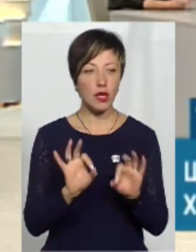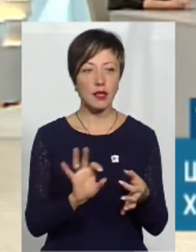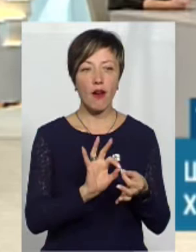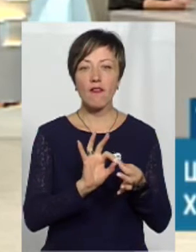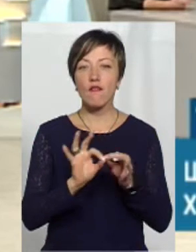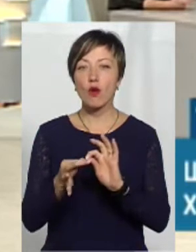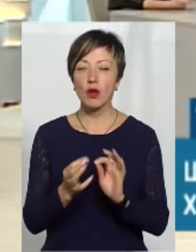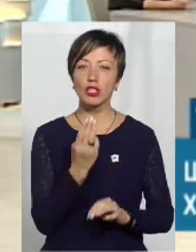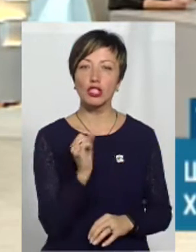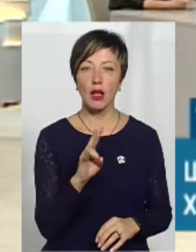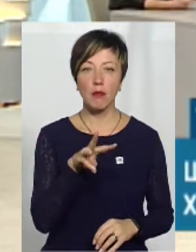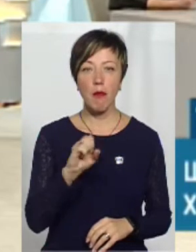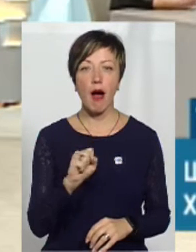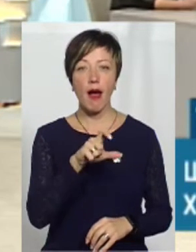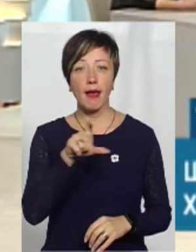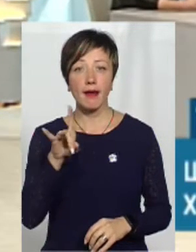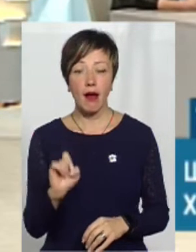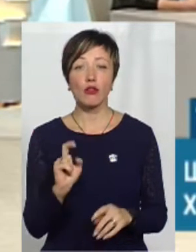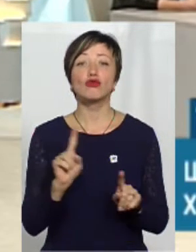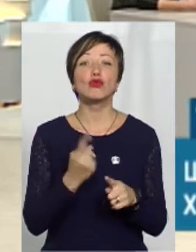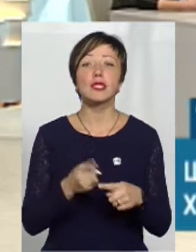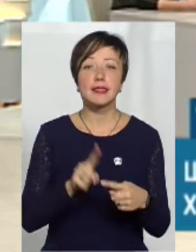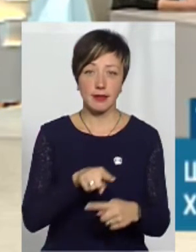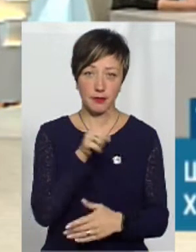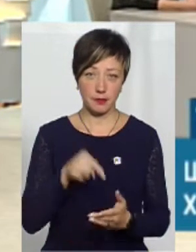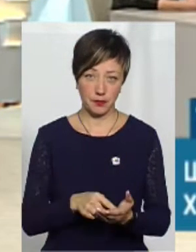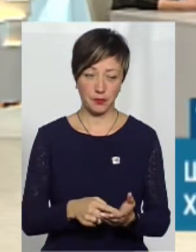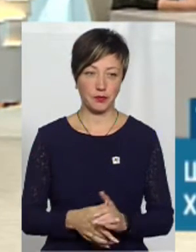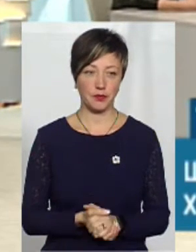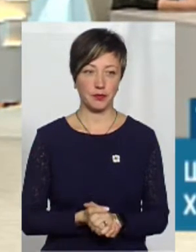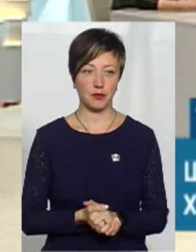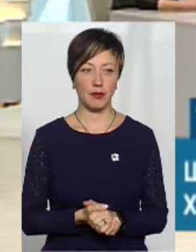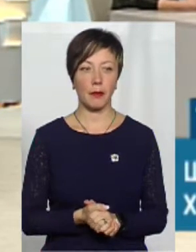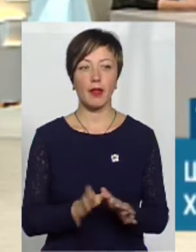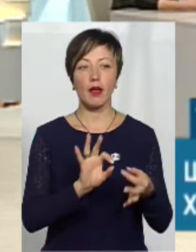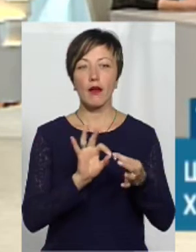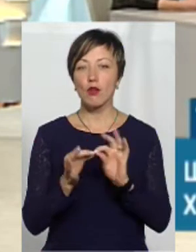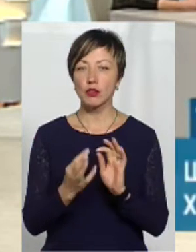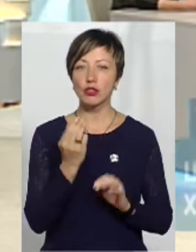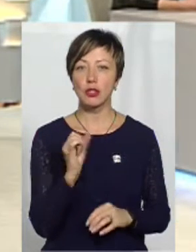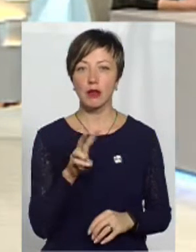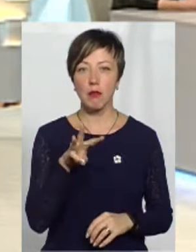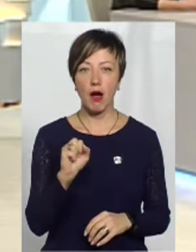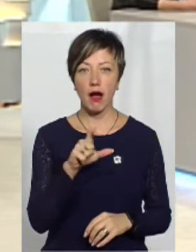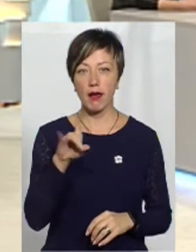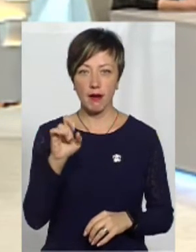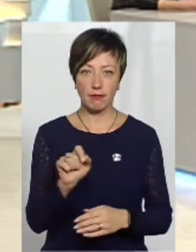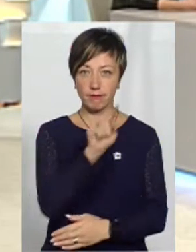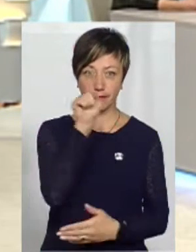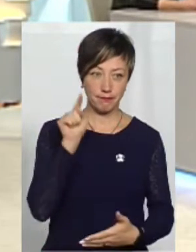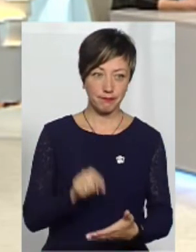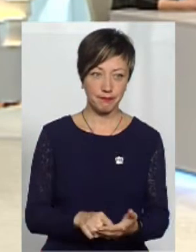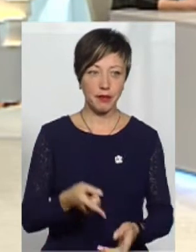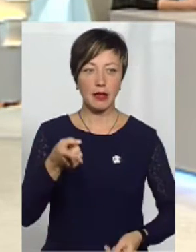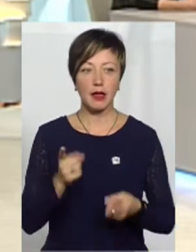формула Штайнмайєра, що це? Доброго дня ще раз. Формула Штайнмайєра. І величезний знак запитання. Тому